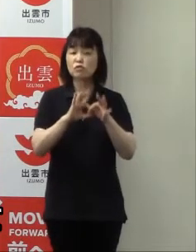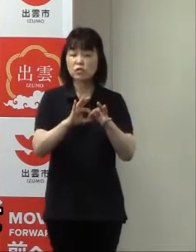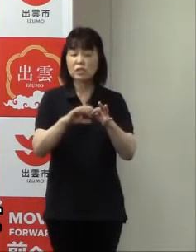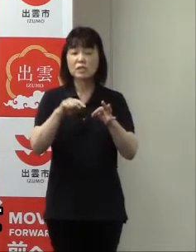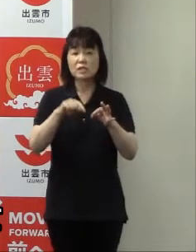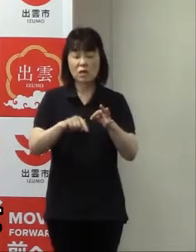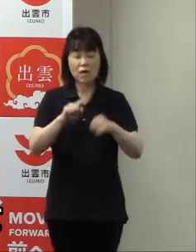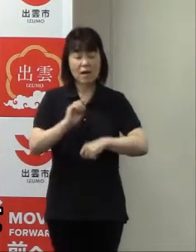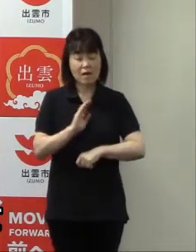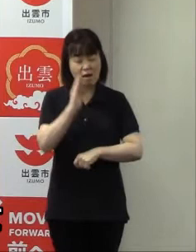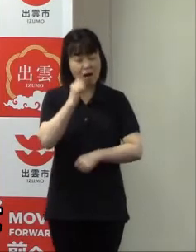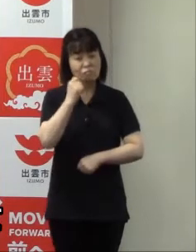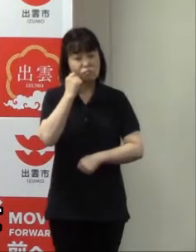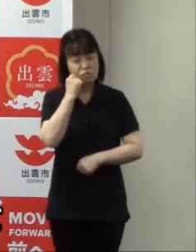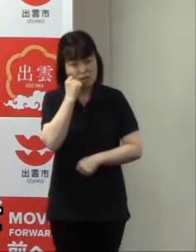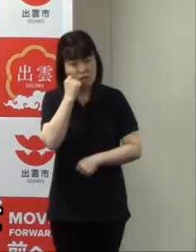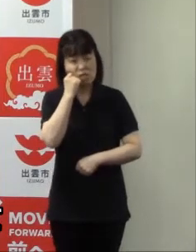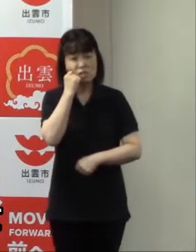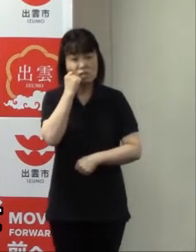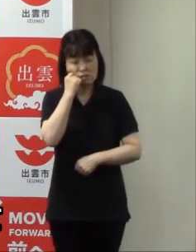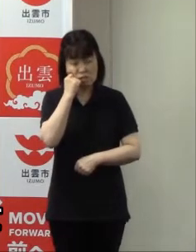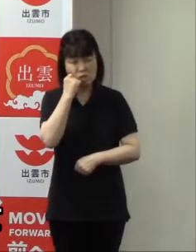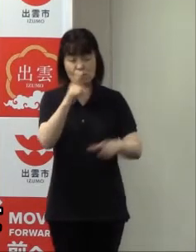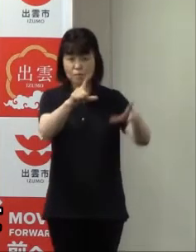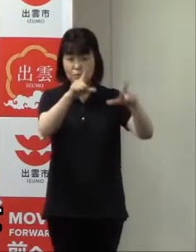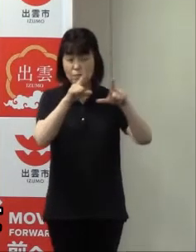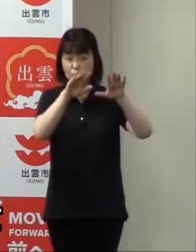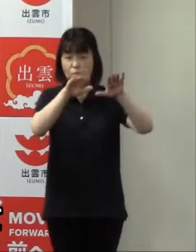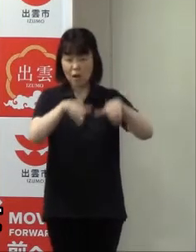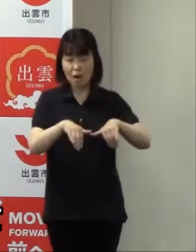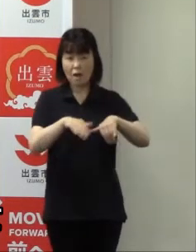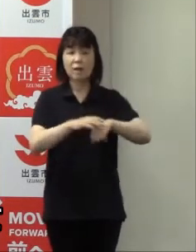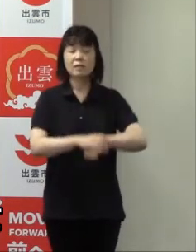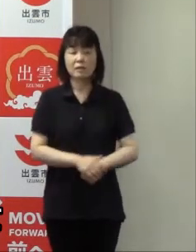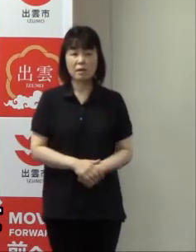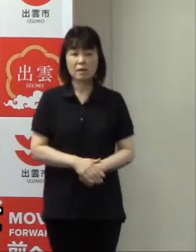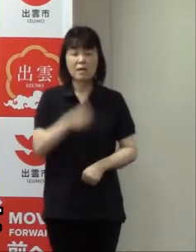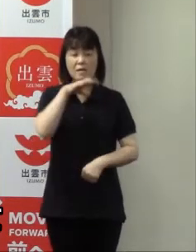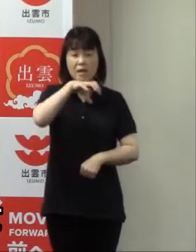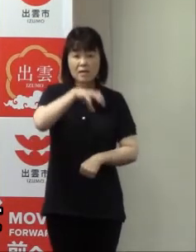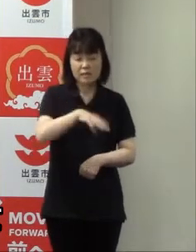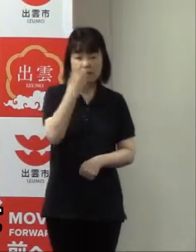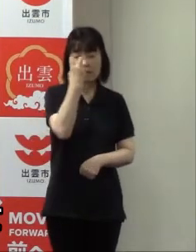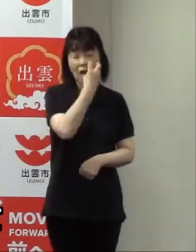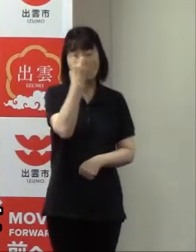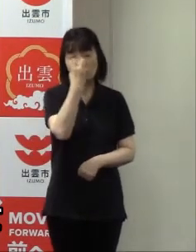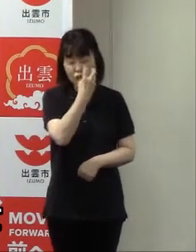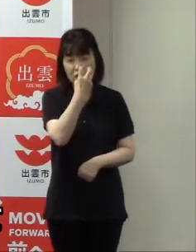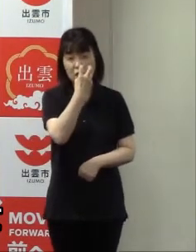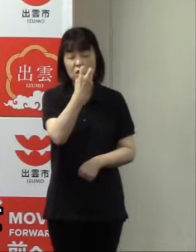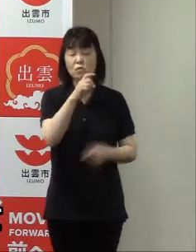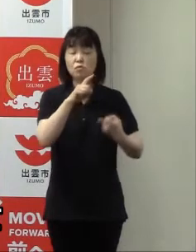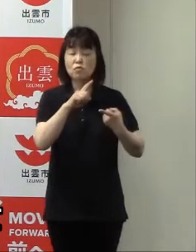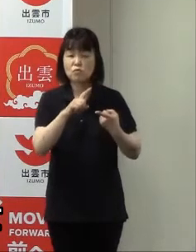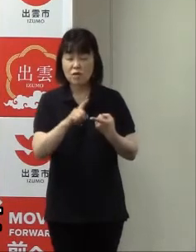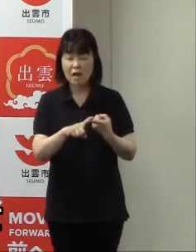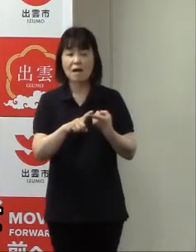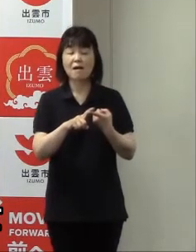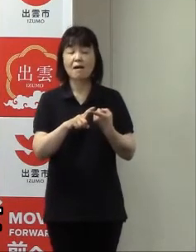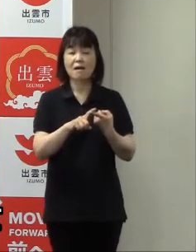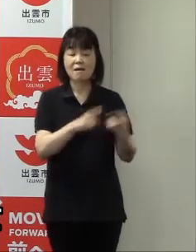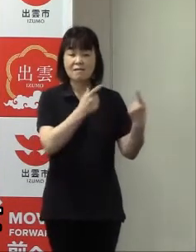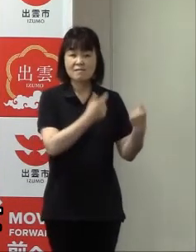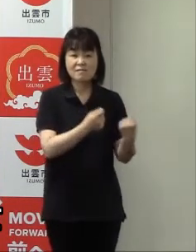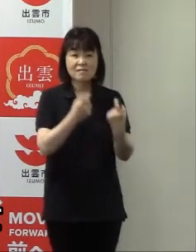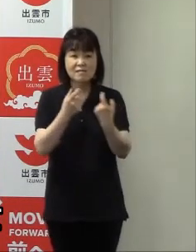なかなか難しいということだったんですけれども、現地確認であったりとか、適切な